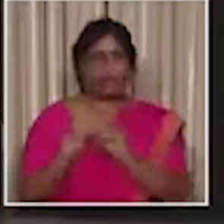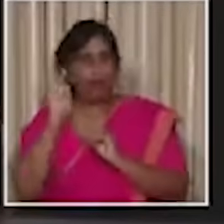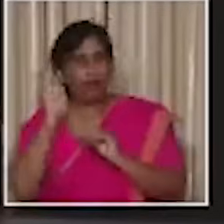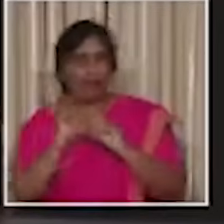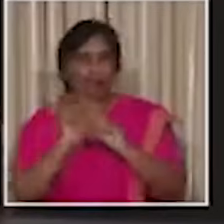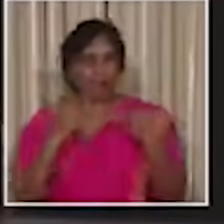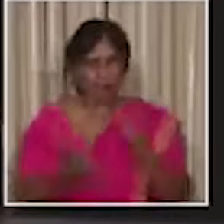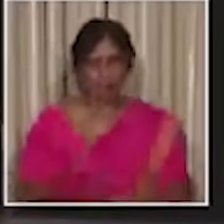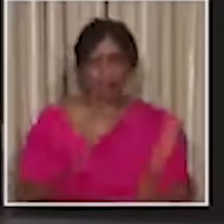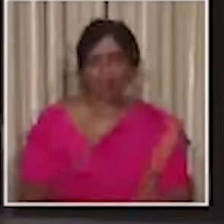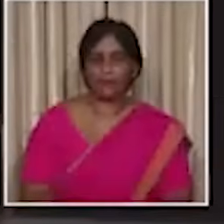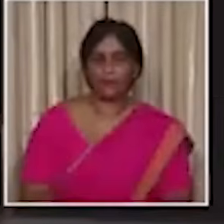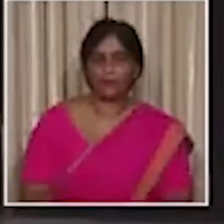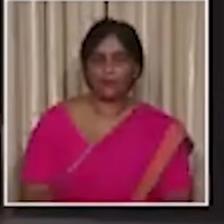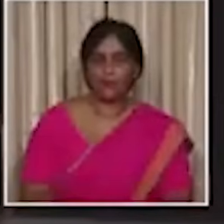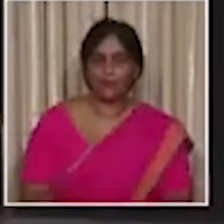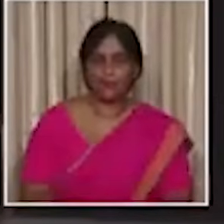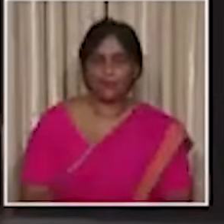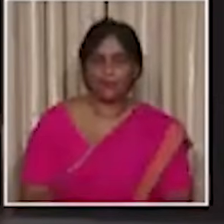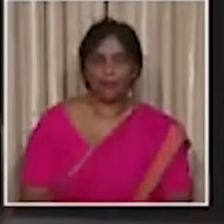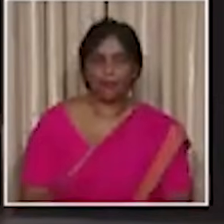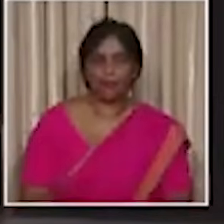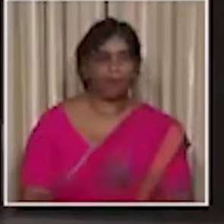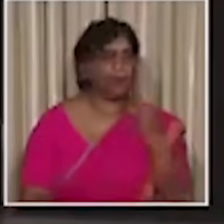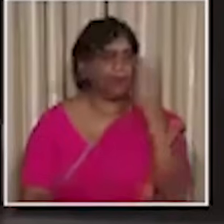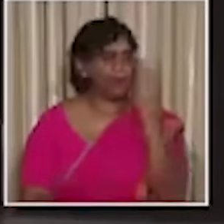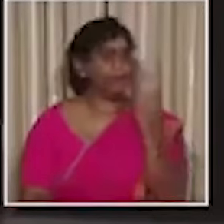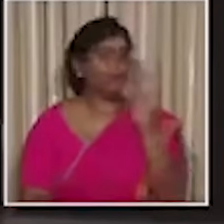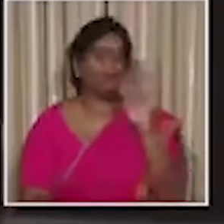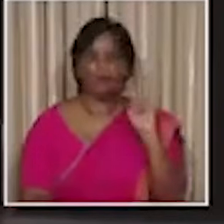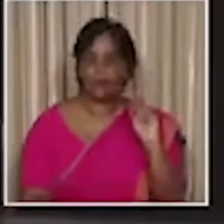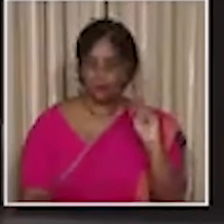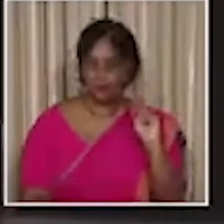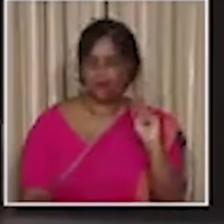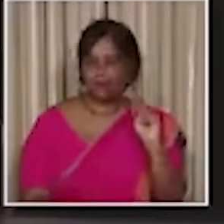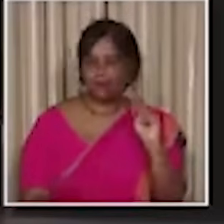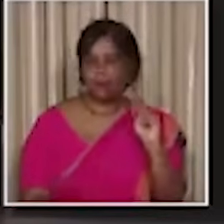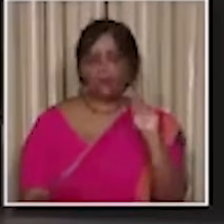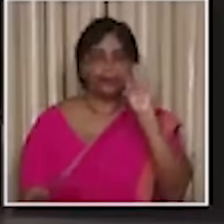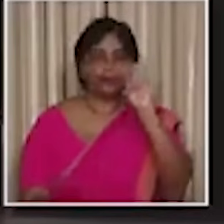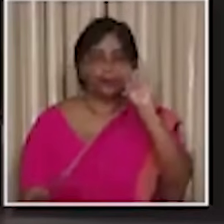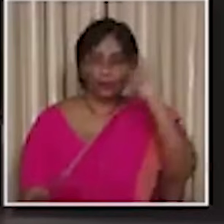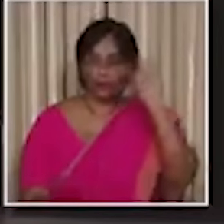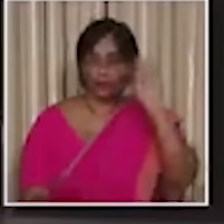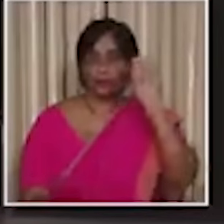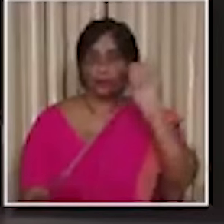මේ ඒ නිසා 2020 30